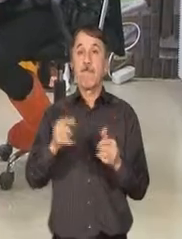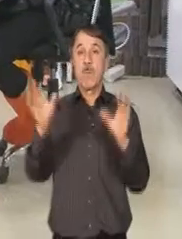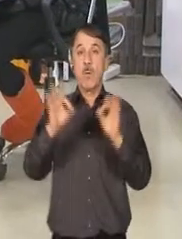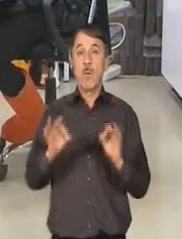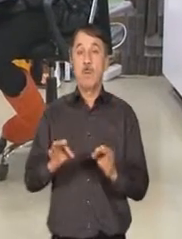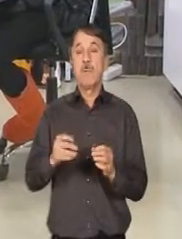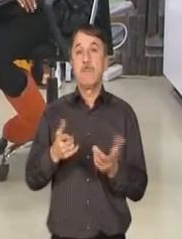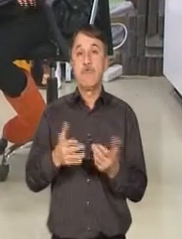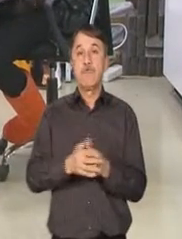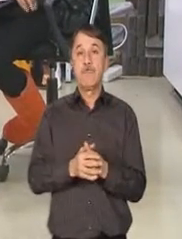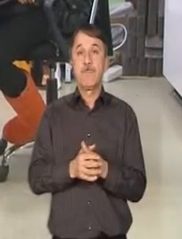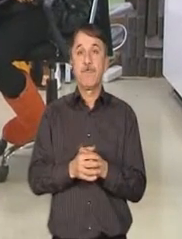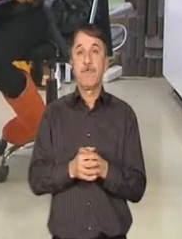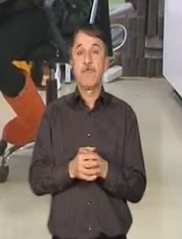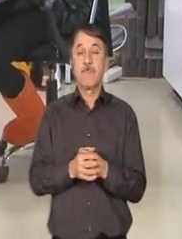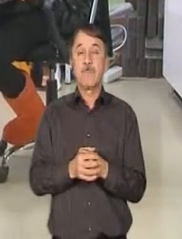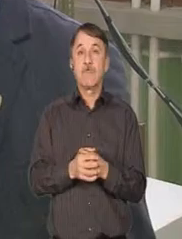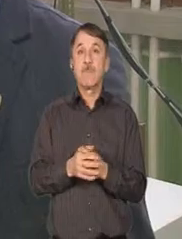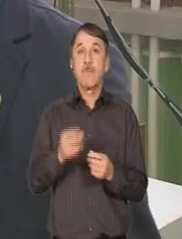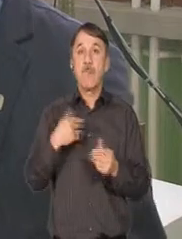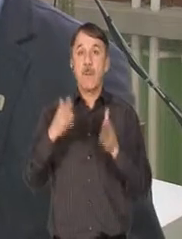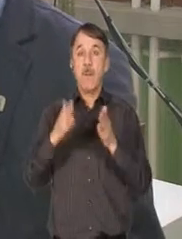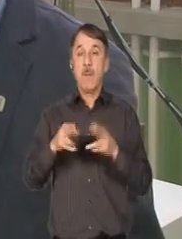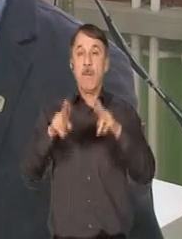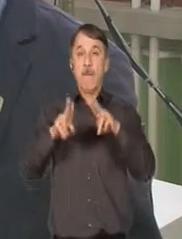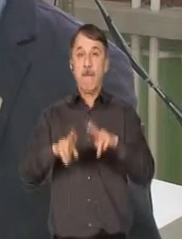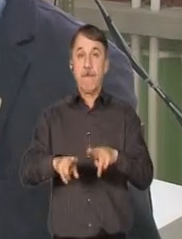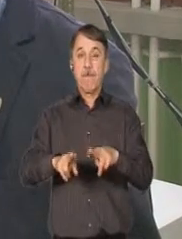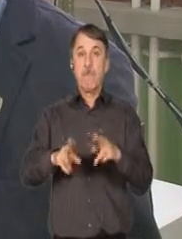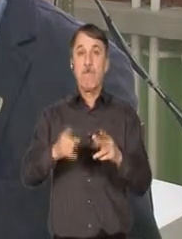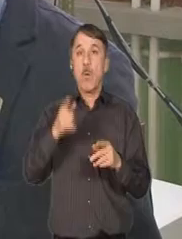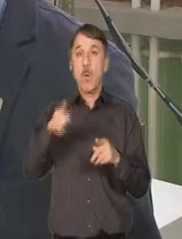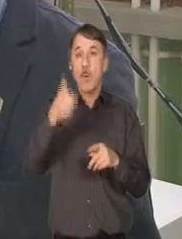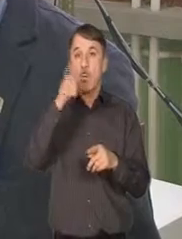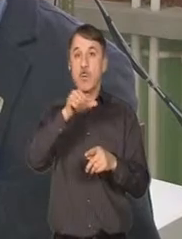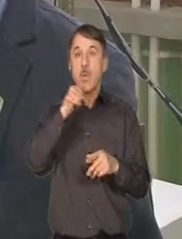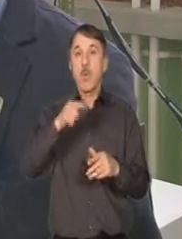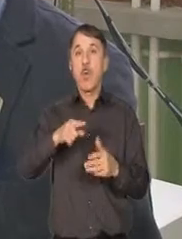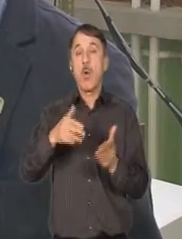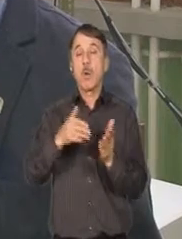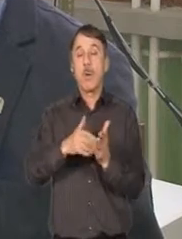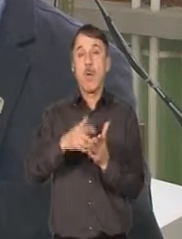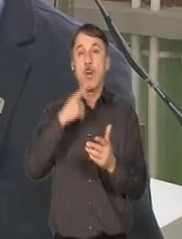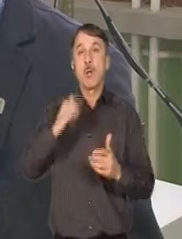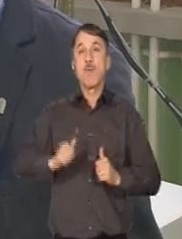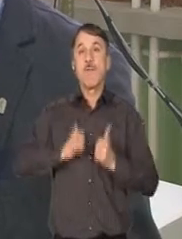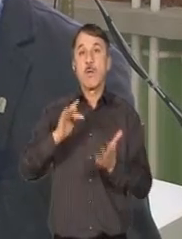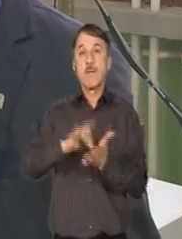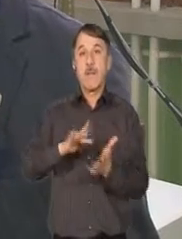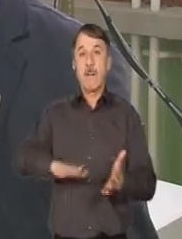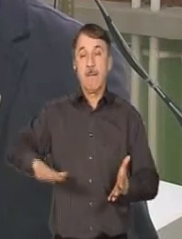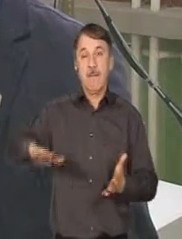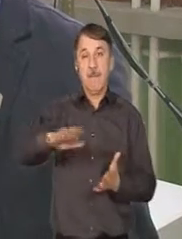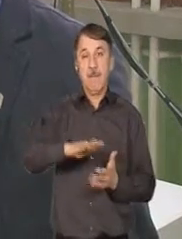za nuklearnu fiziku Departmana za fiziku. Generalno mi živimo u okruženju, danas u domaćinstvima i opšte u životnoj